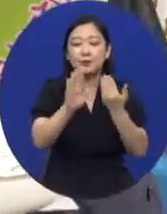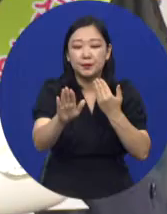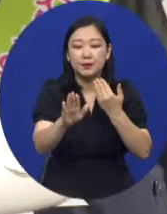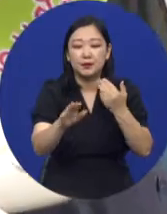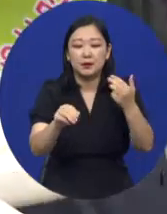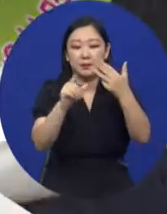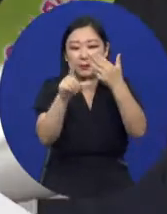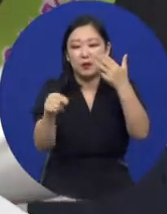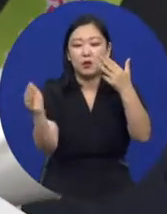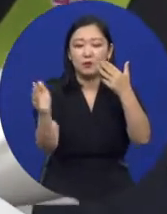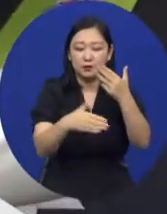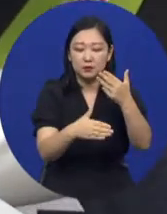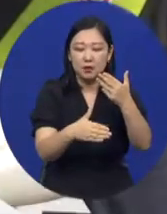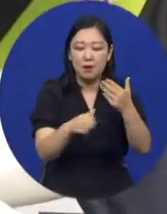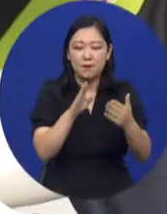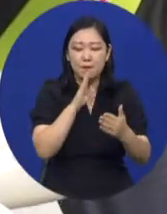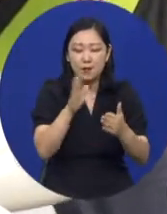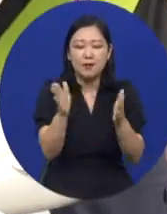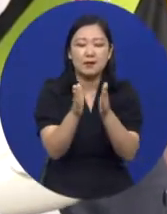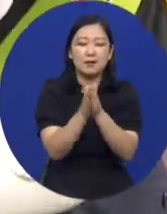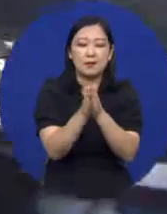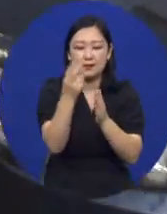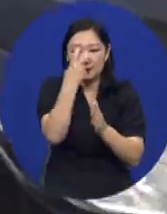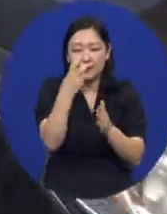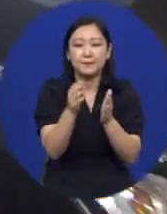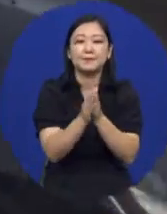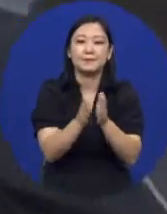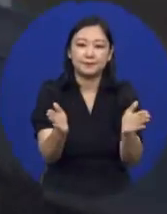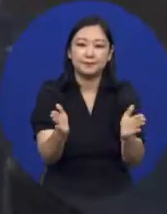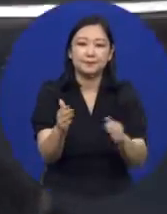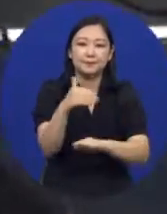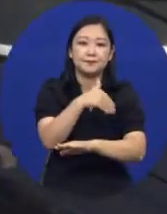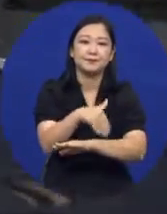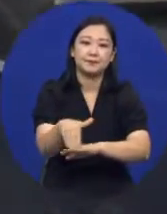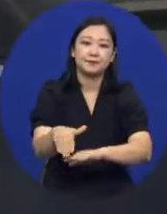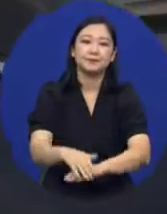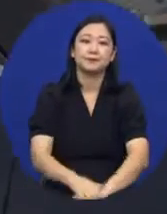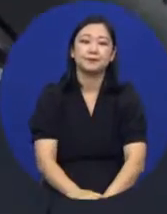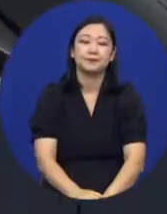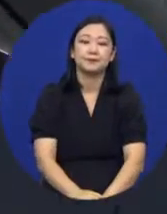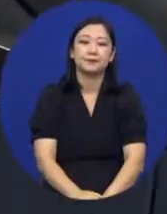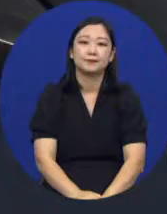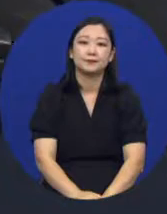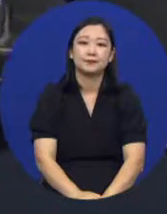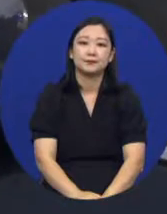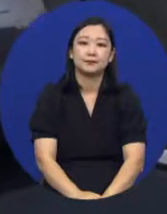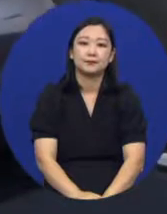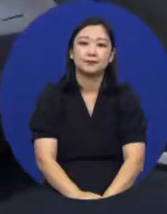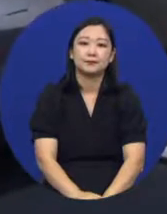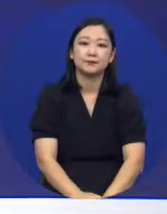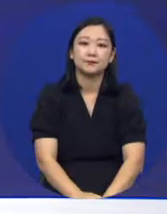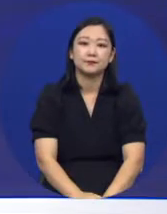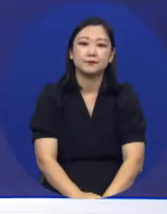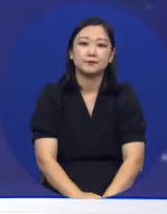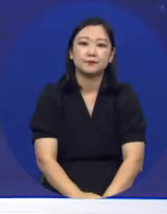달부터 본격적인 단속을 실시할 계획입니다. MBC 뉴스 김항섭입니다.